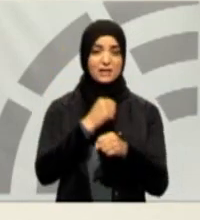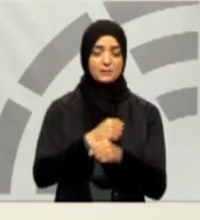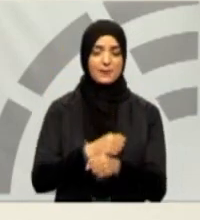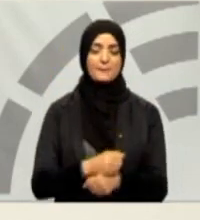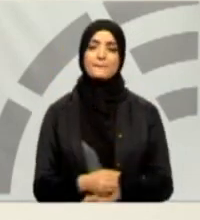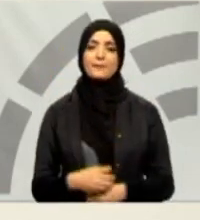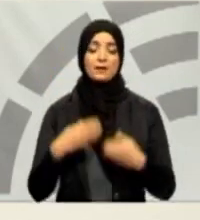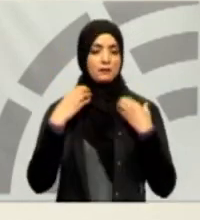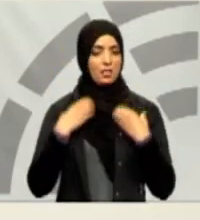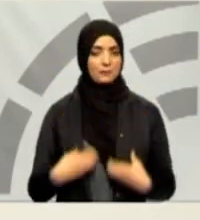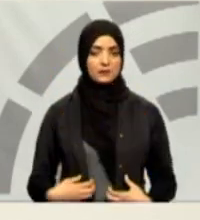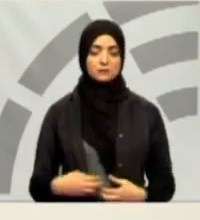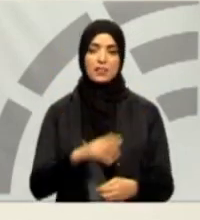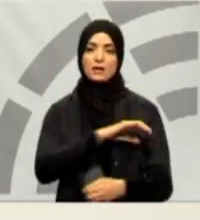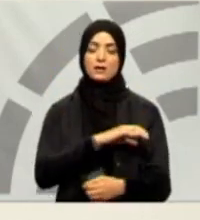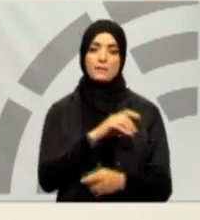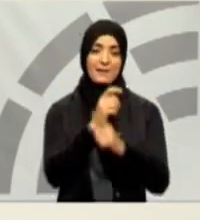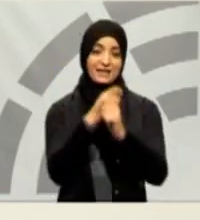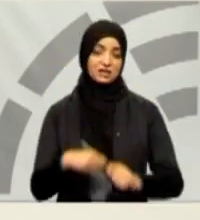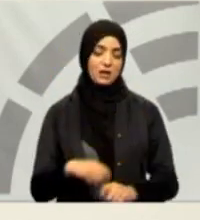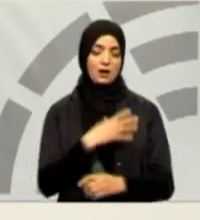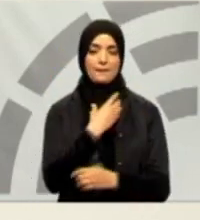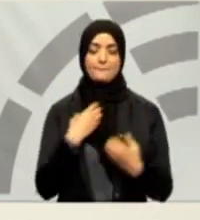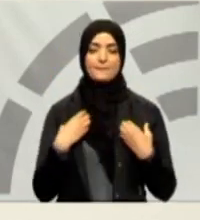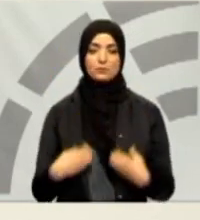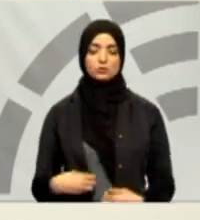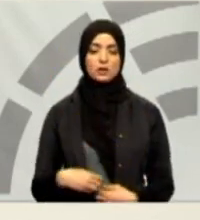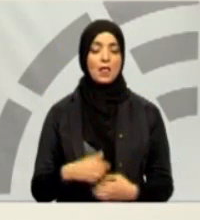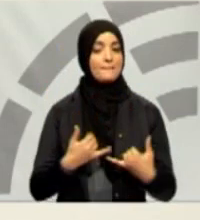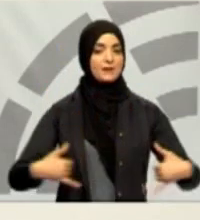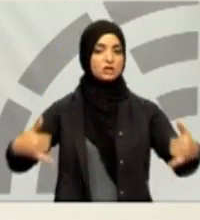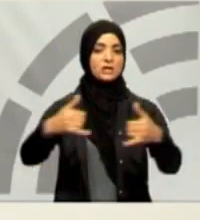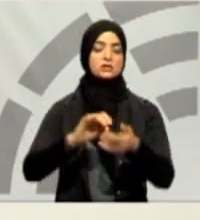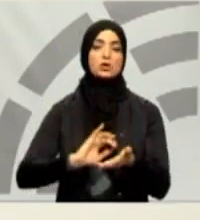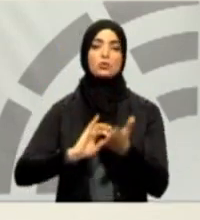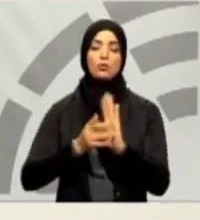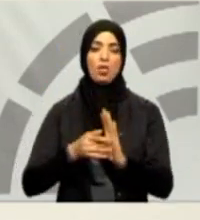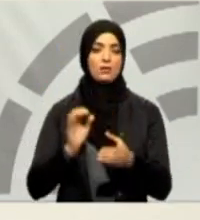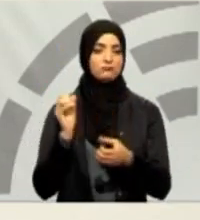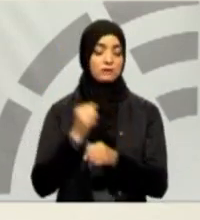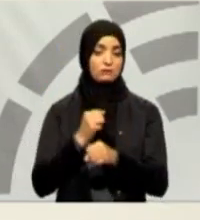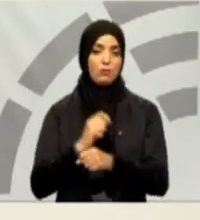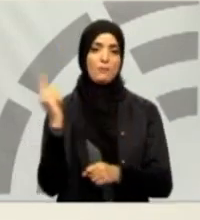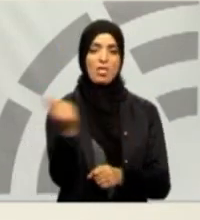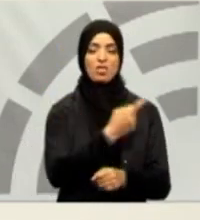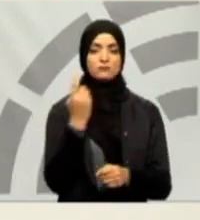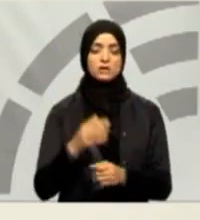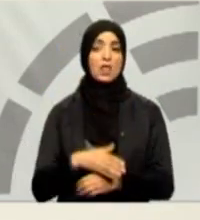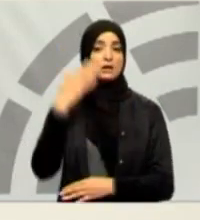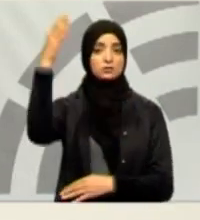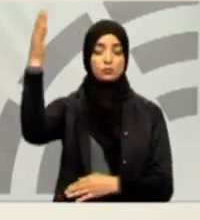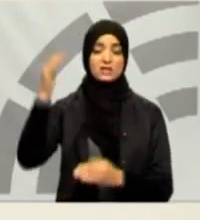صلاحيات نائب الشعب مع بقيه المؤسسات والمجالس على الدفاع عن السياده الوطنيه وعلى استعاده